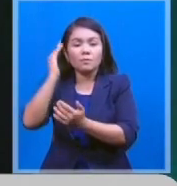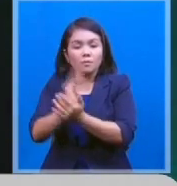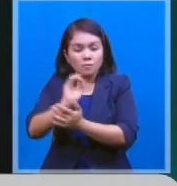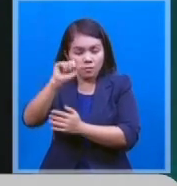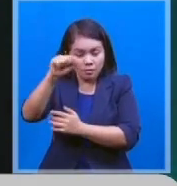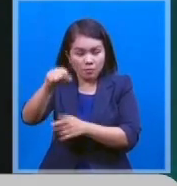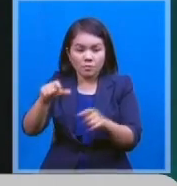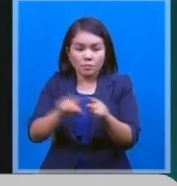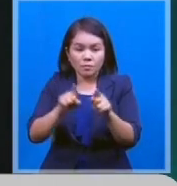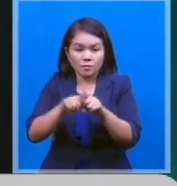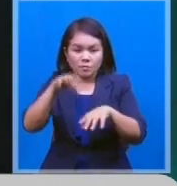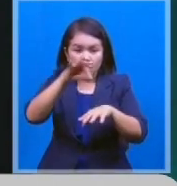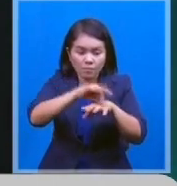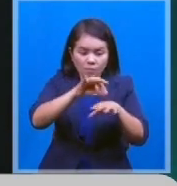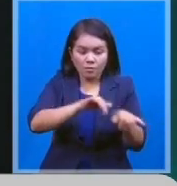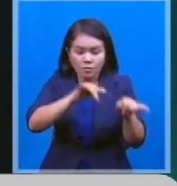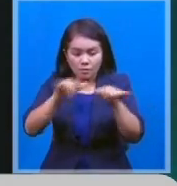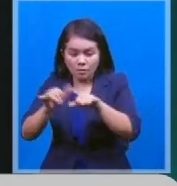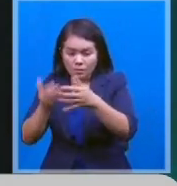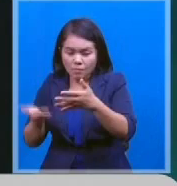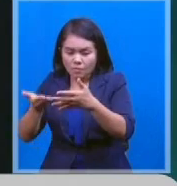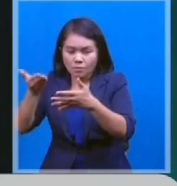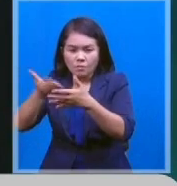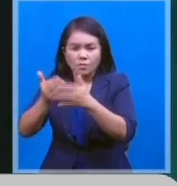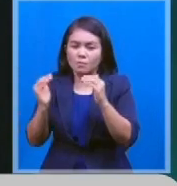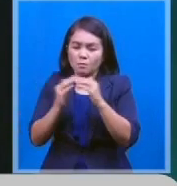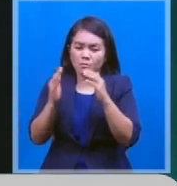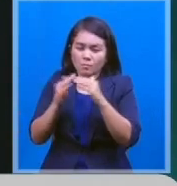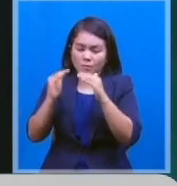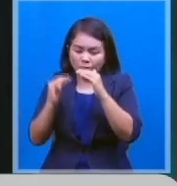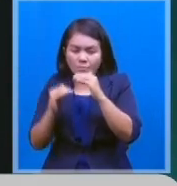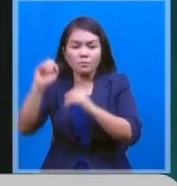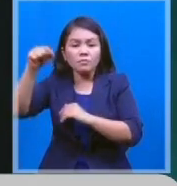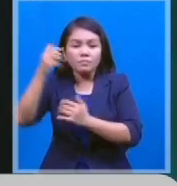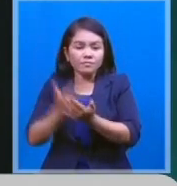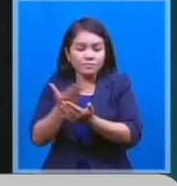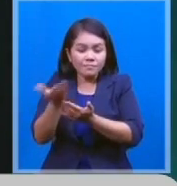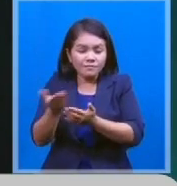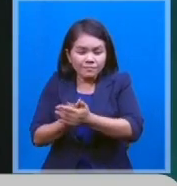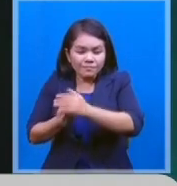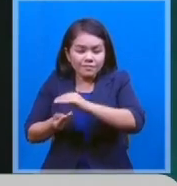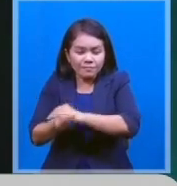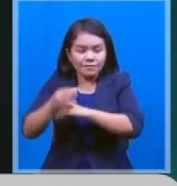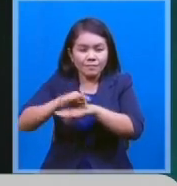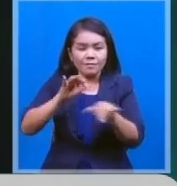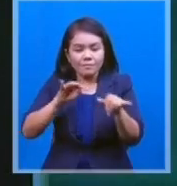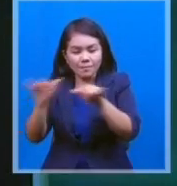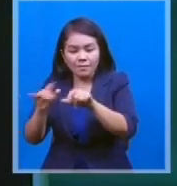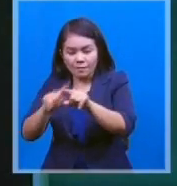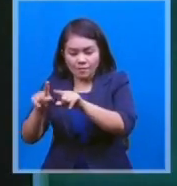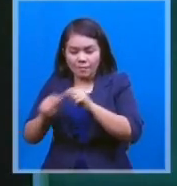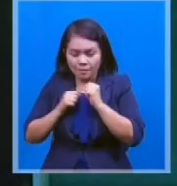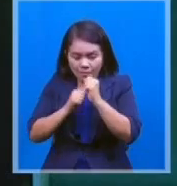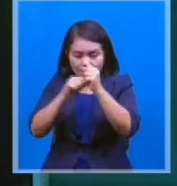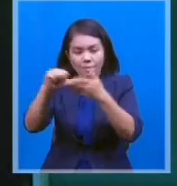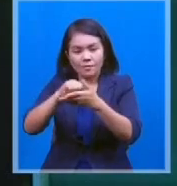เรื่องของการแต่งตั้งโยกย้ายที่หลายคนรู้สึกว่าไม่เป็นธรร ม แล้วก็ยังคงเชื่อว่ามีการซื้อขายตำแหน่งเกิดขึ้นก็พยายามที่จะแก้ไขปัญหาเหล่านี้ให้หม